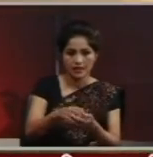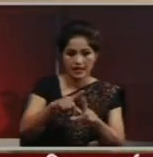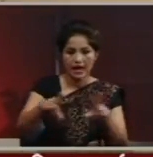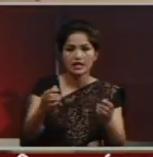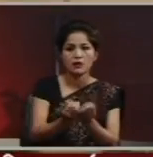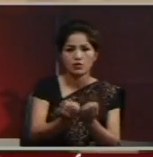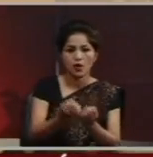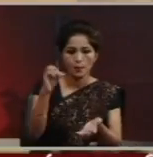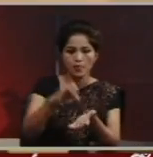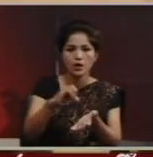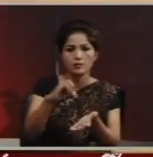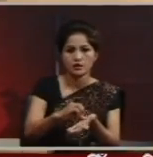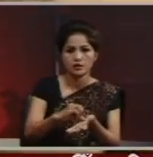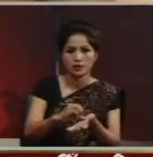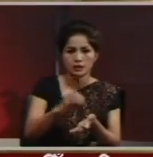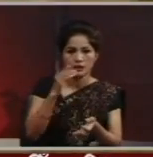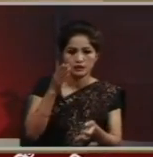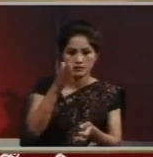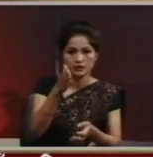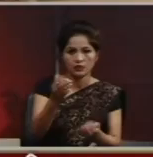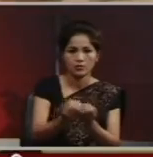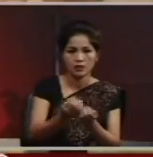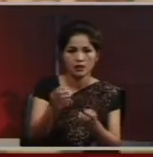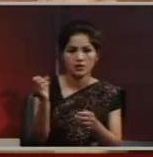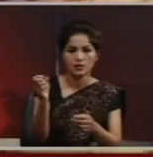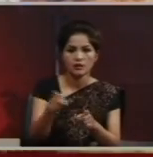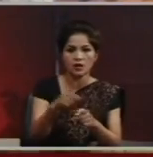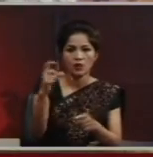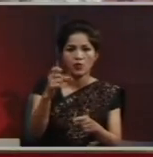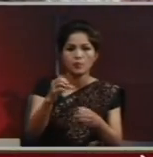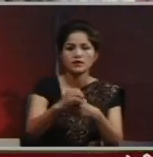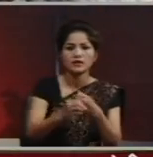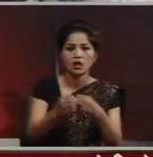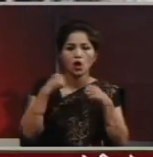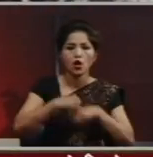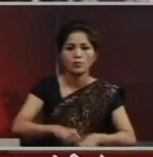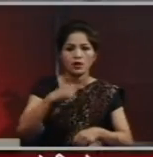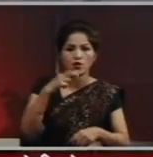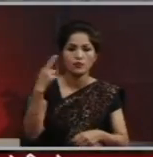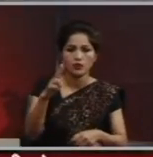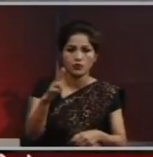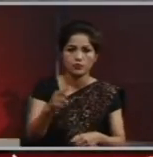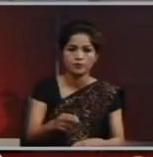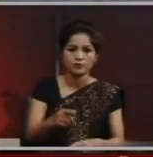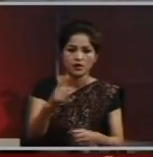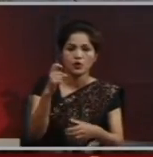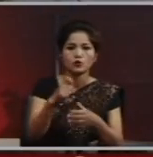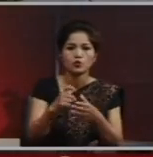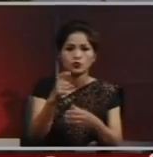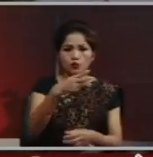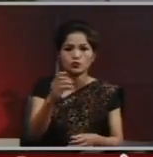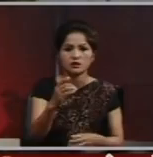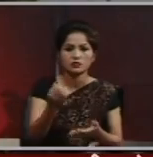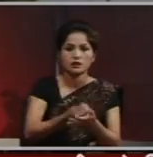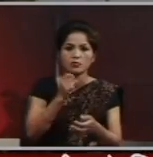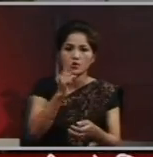खाली गराउन पटक पटक तागेदा गर्दा पनि क्लब पदाधिकारी गम्भीर नभएको गुठी संस्थानको भनाइ